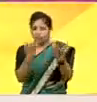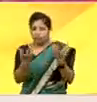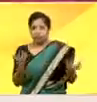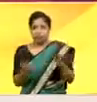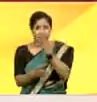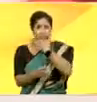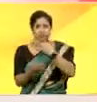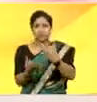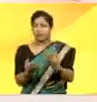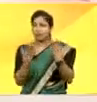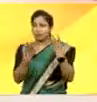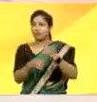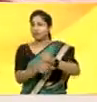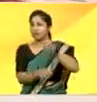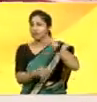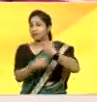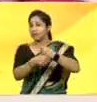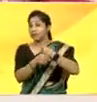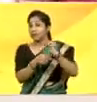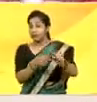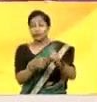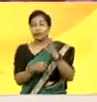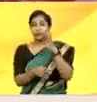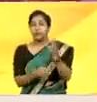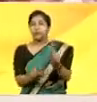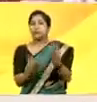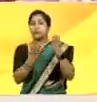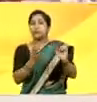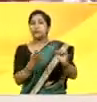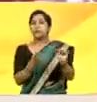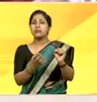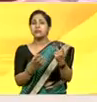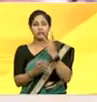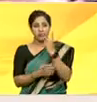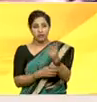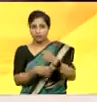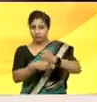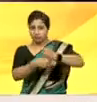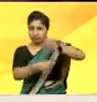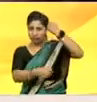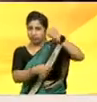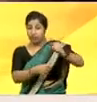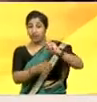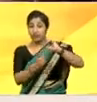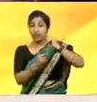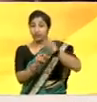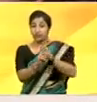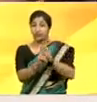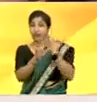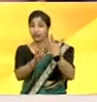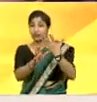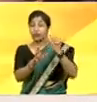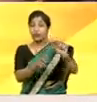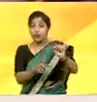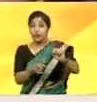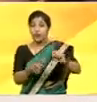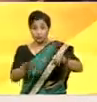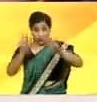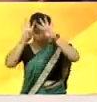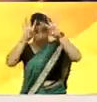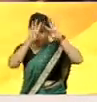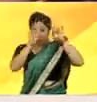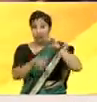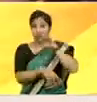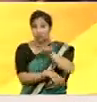हैं, और खासियत ये कि इन छातों को केरला की हमारी आदिवासी बहनें